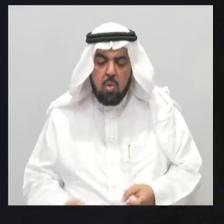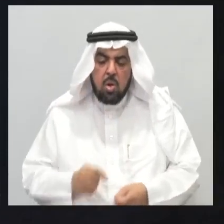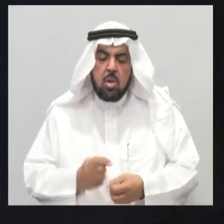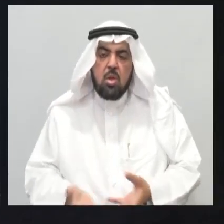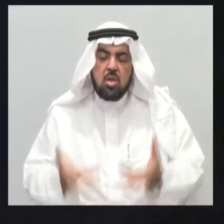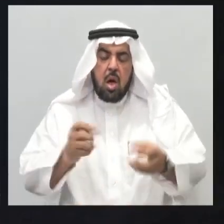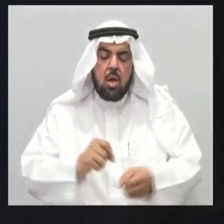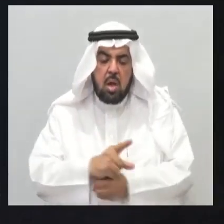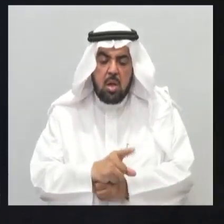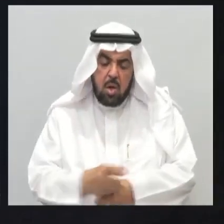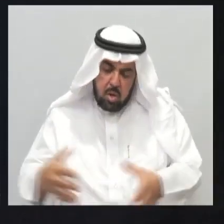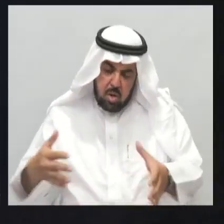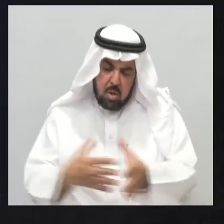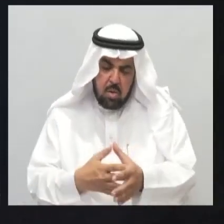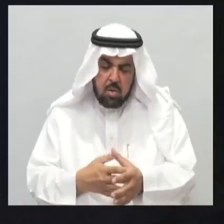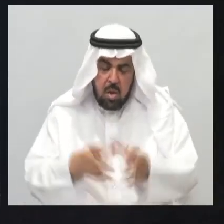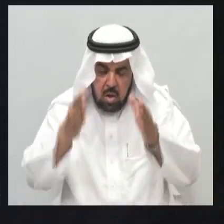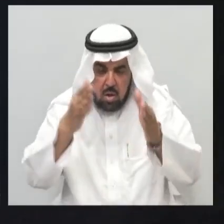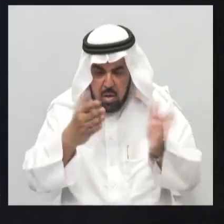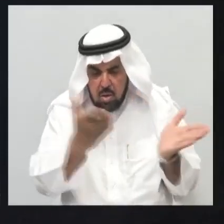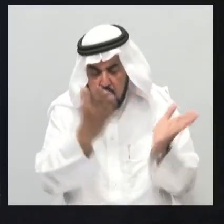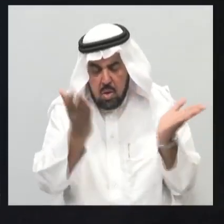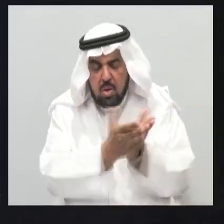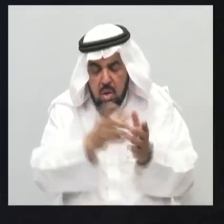الغازات. إلى هنا أعزائي الطلاب، نشكر